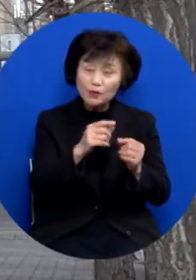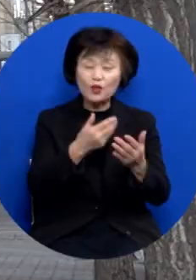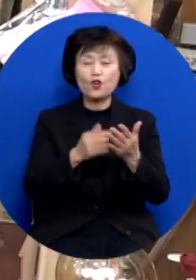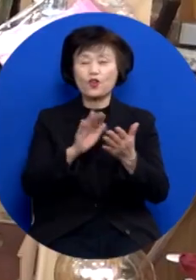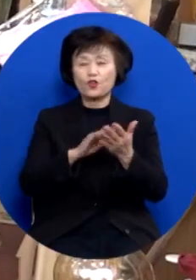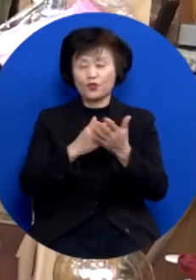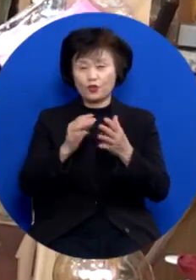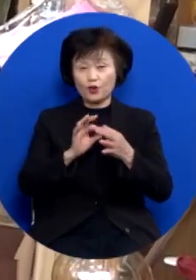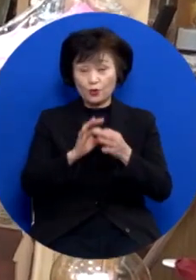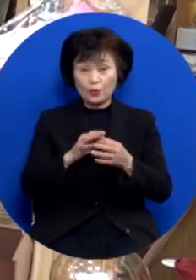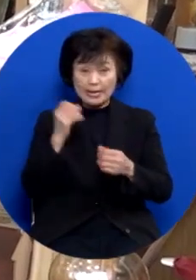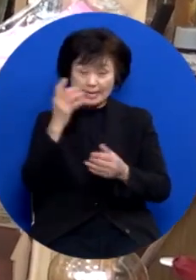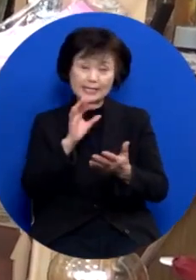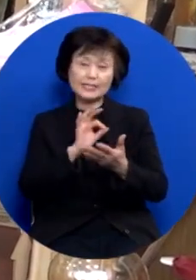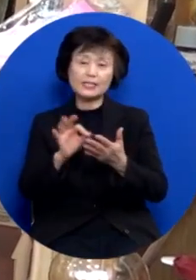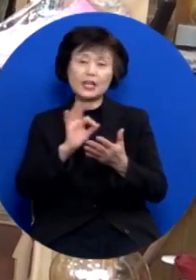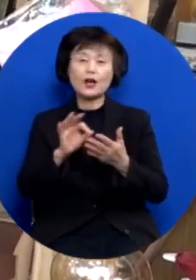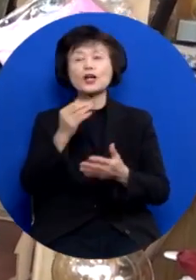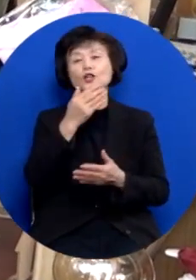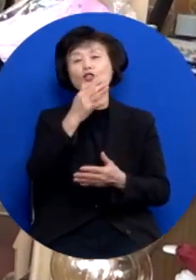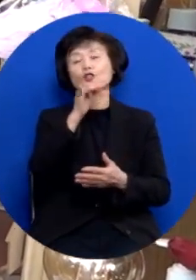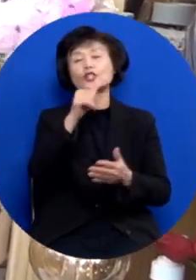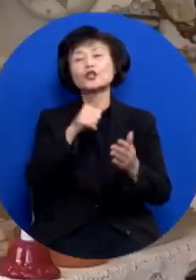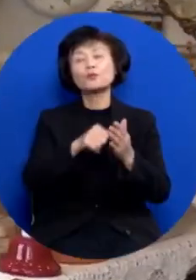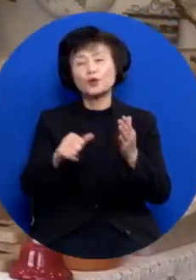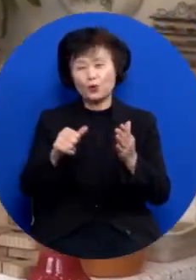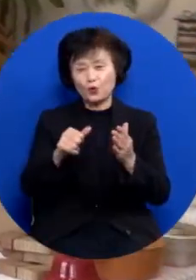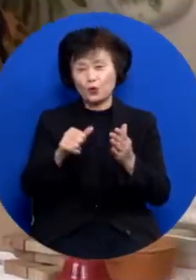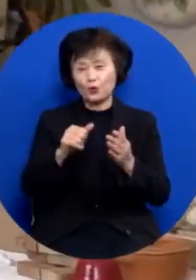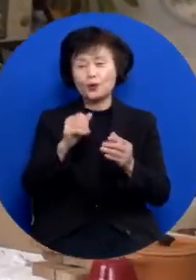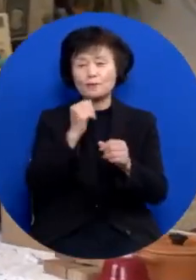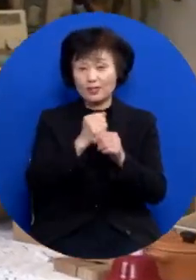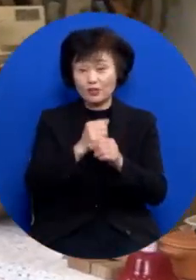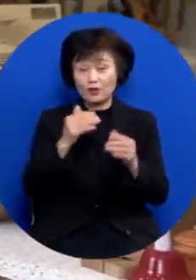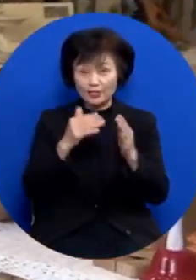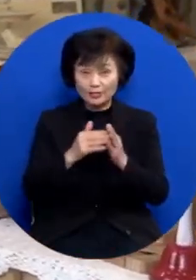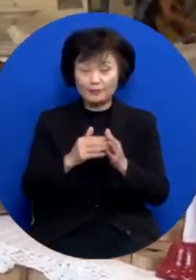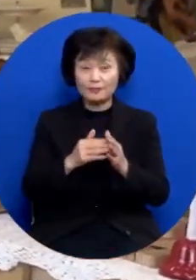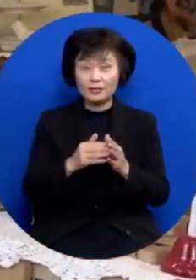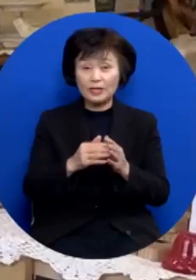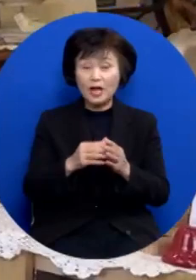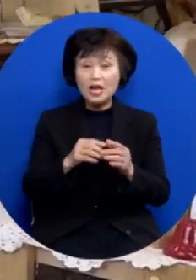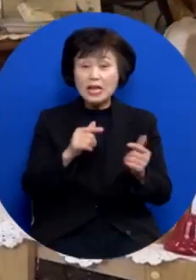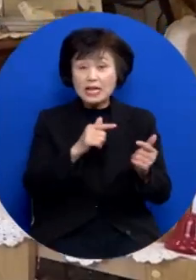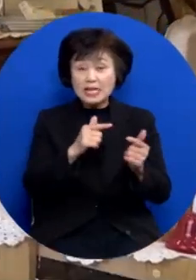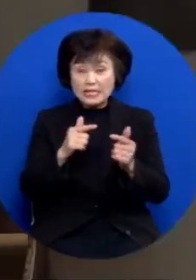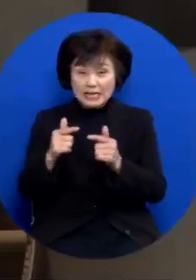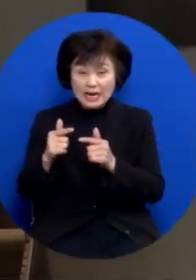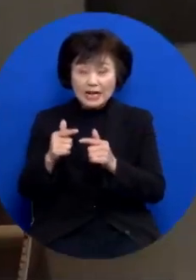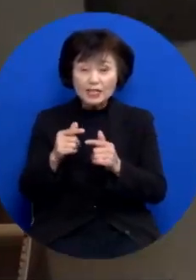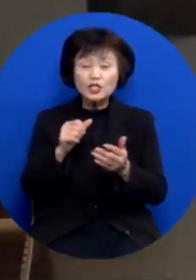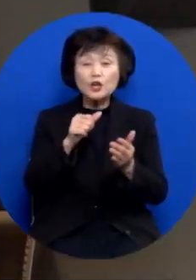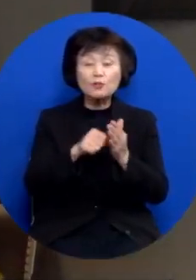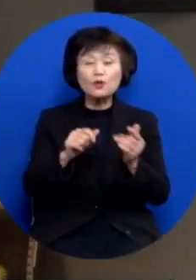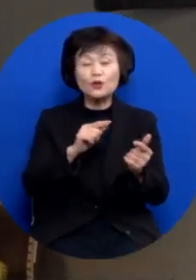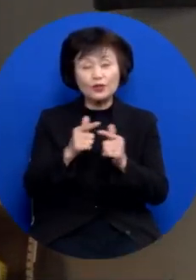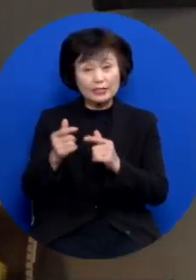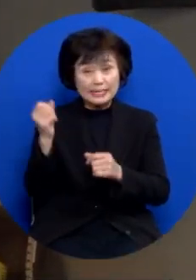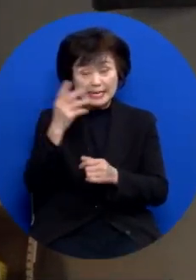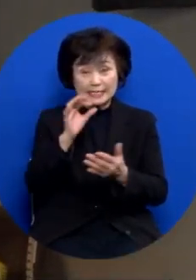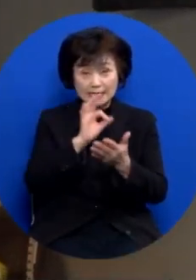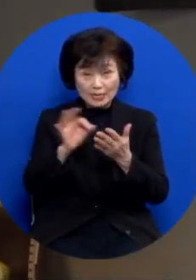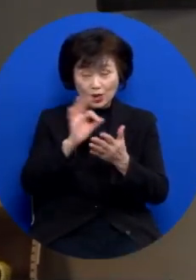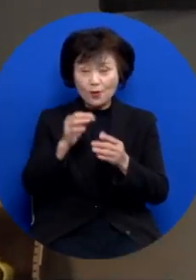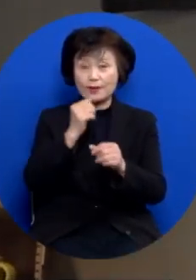통해 새 활용 즉 업사이클링 제품이 되어 오래된 선풍기는 시계로 플라스틱 숟가락들은 전등으로 변신하는 등